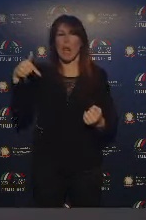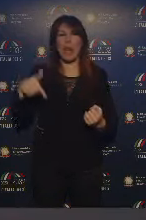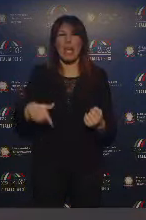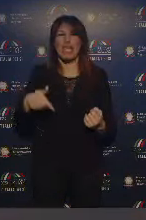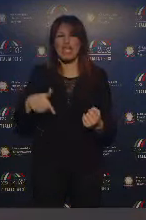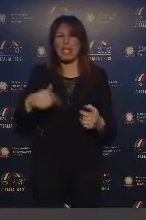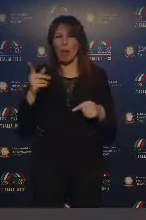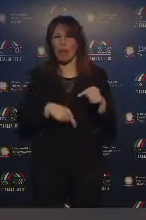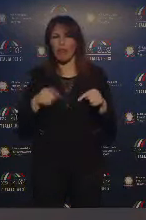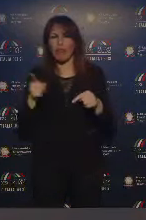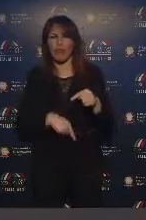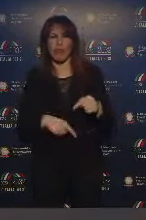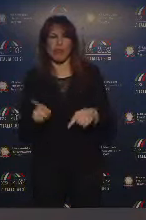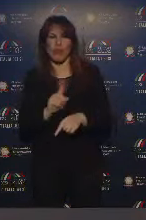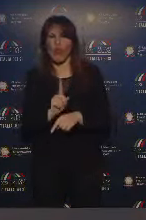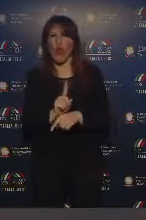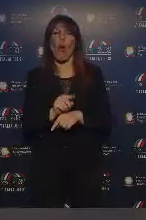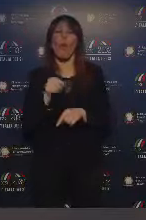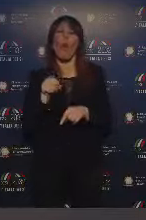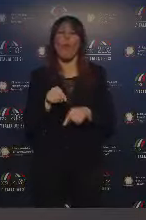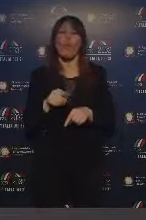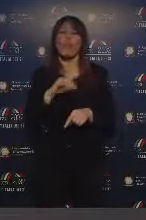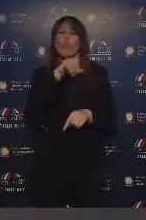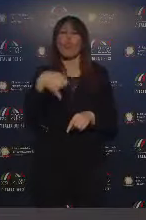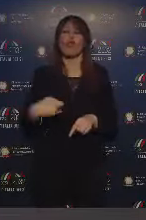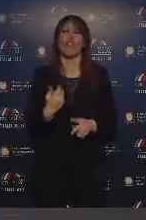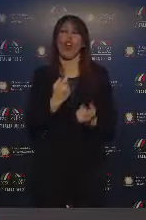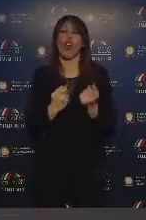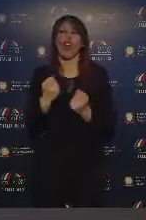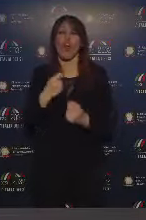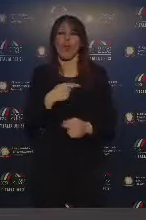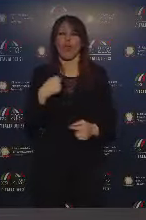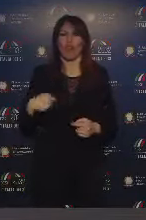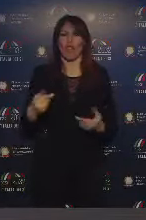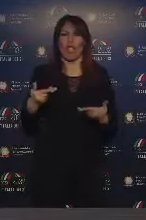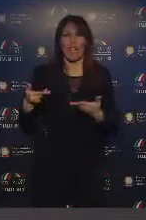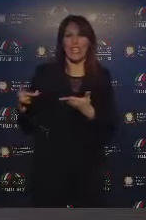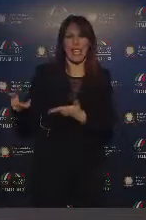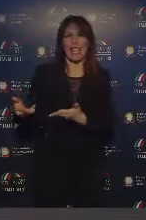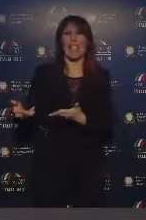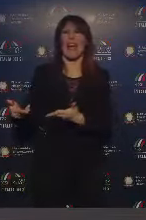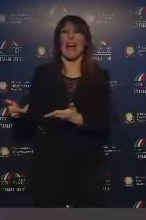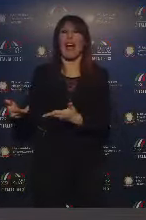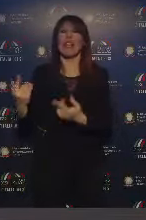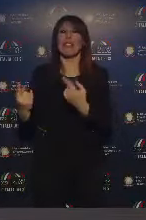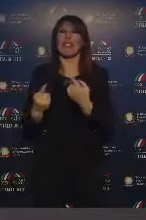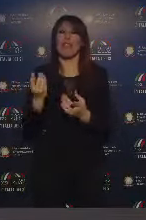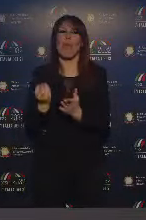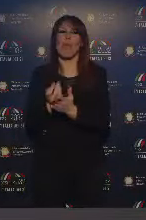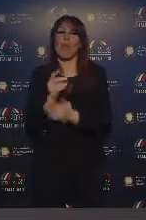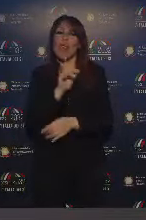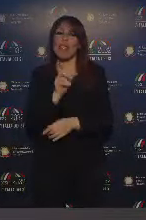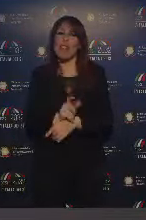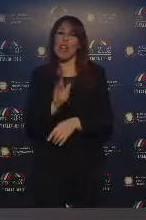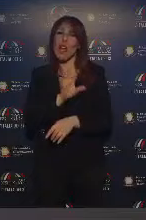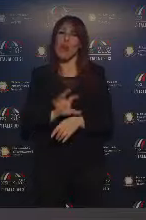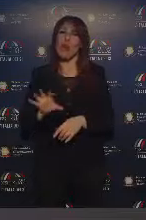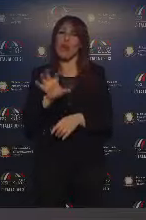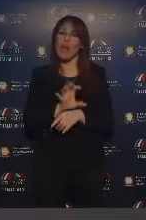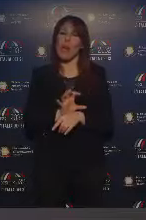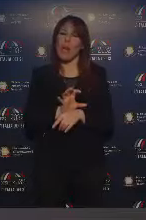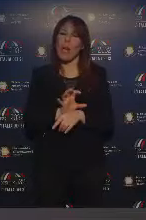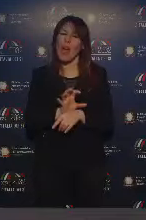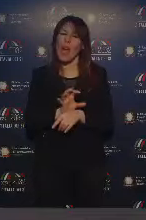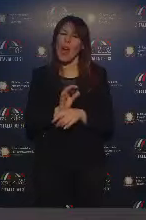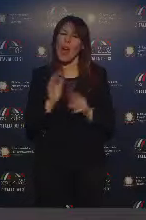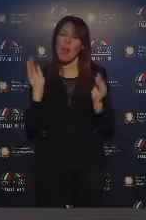quello è un suicidio economico che avvantaggia la Cina e mette in ginocchio il sistema produttivo italiano ed europeo ce lo